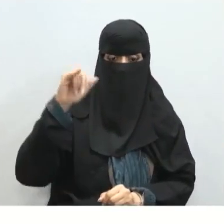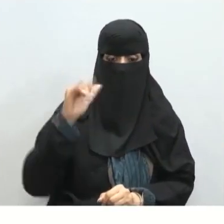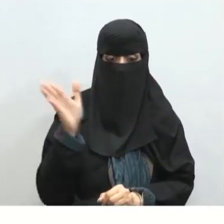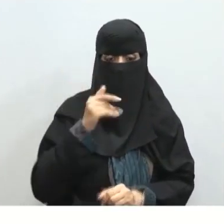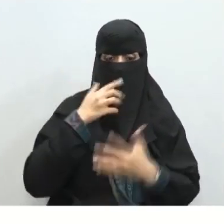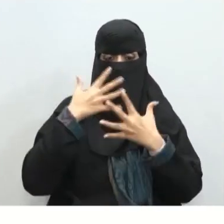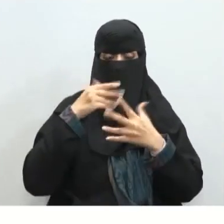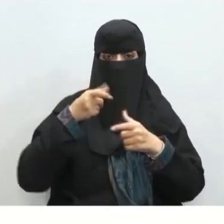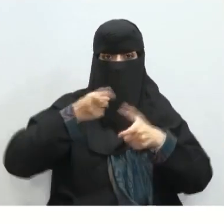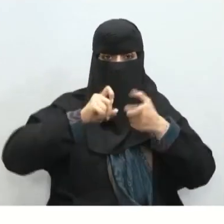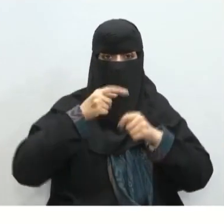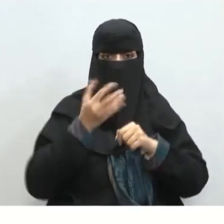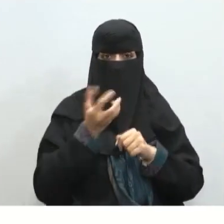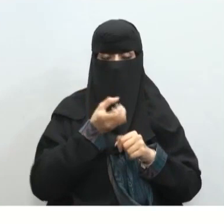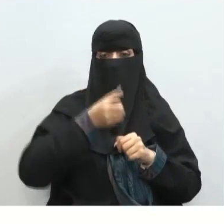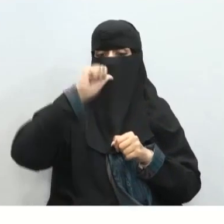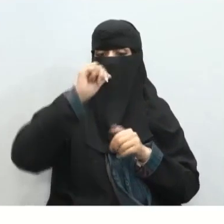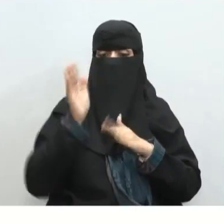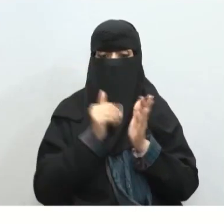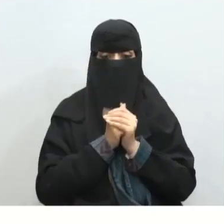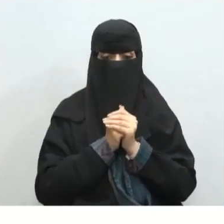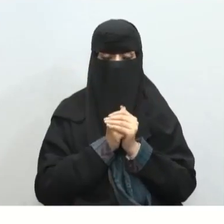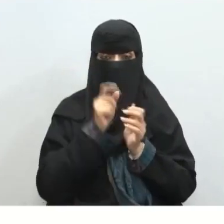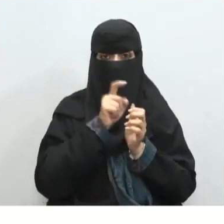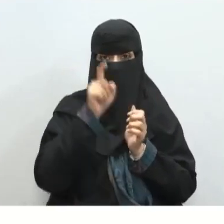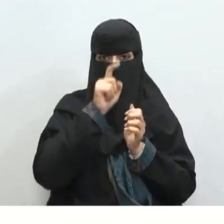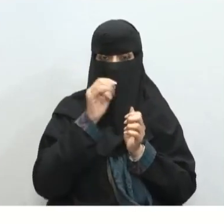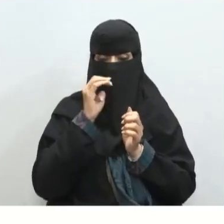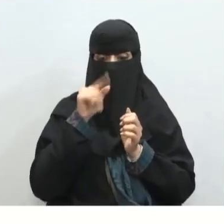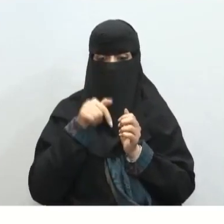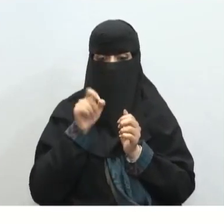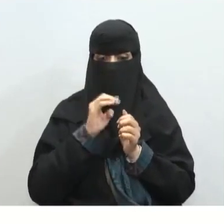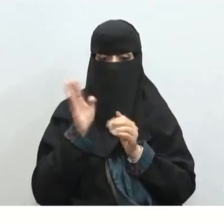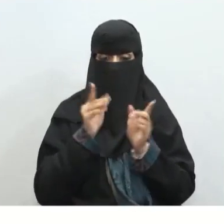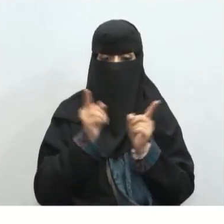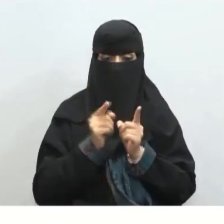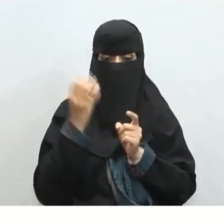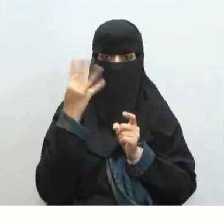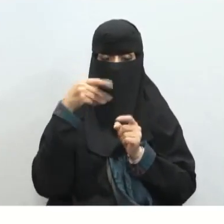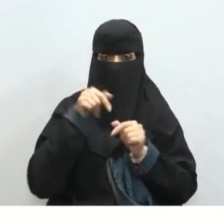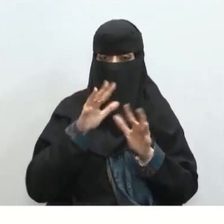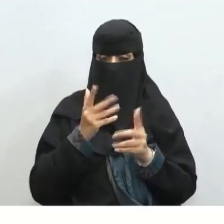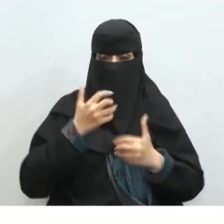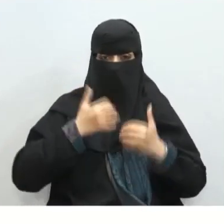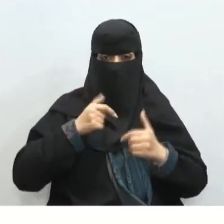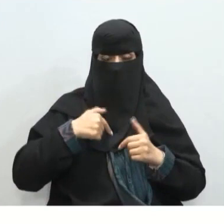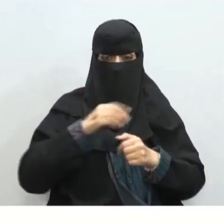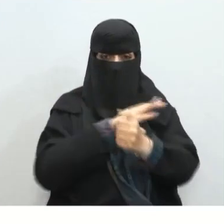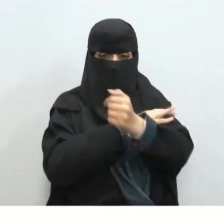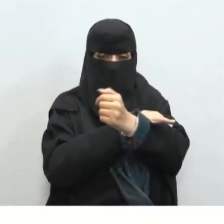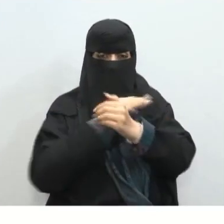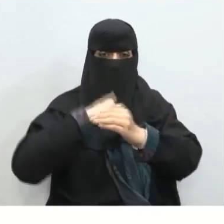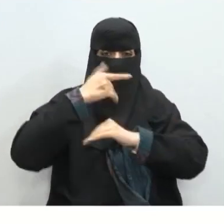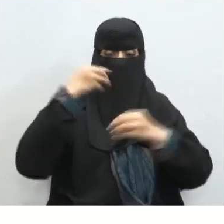جزيء الماء في سؤال 40 اجابه قصيره لماذا تشعر بالالم في عضلاتك بعد